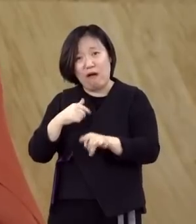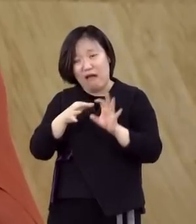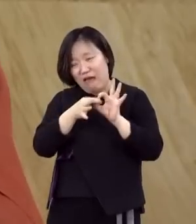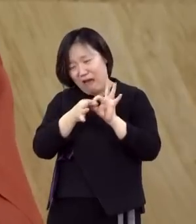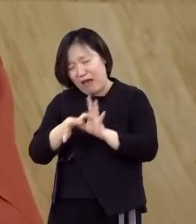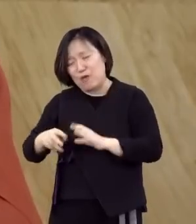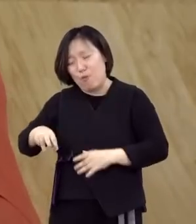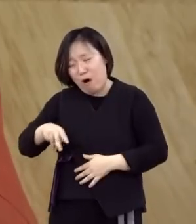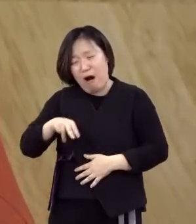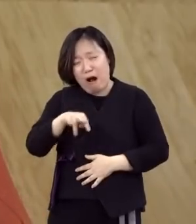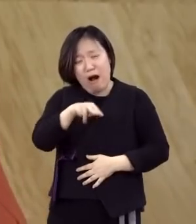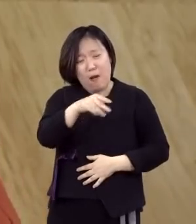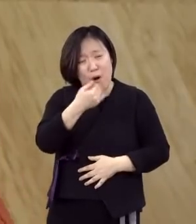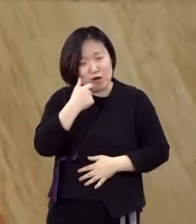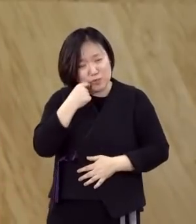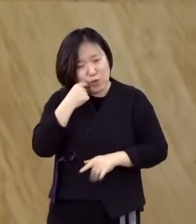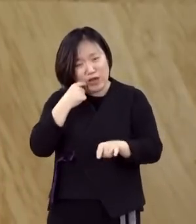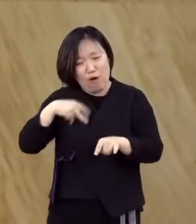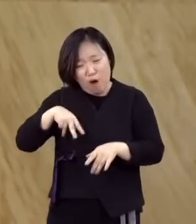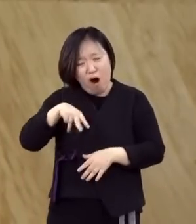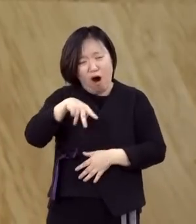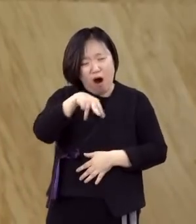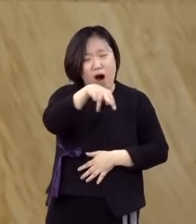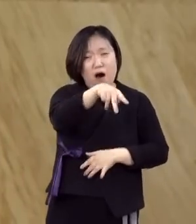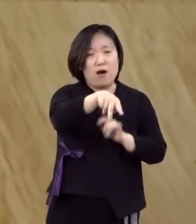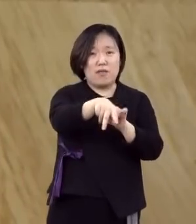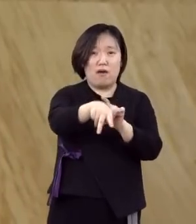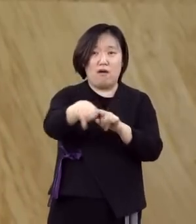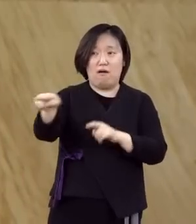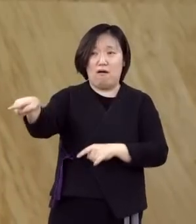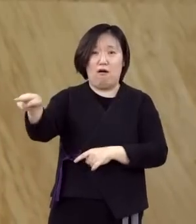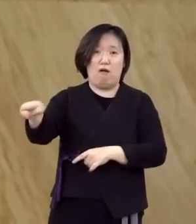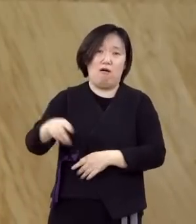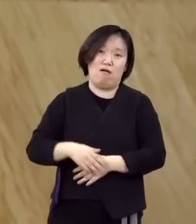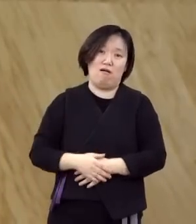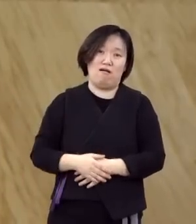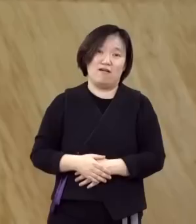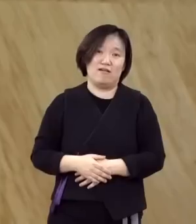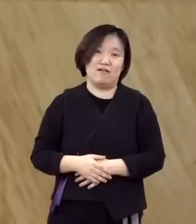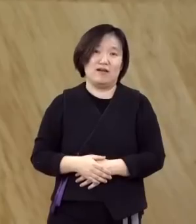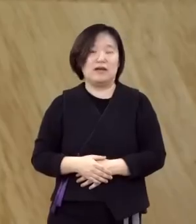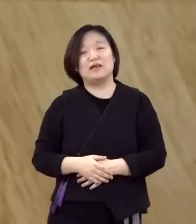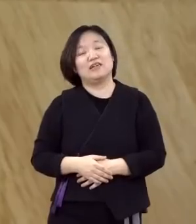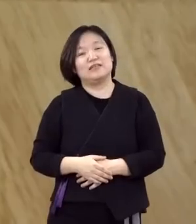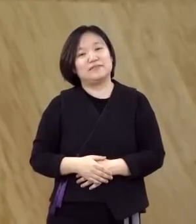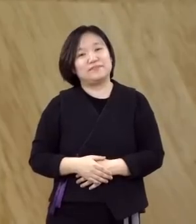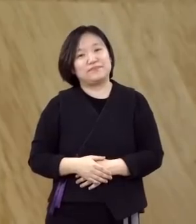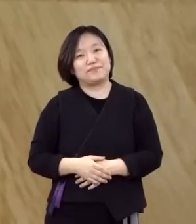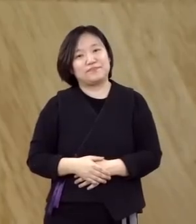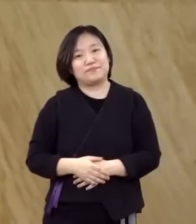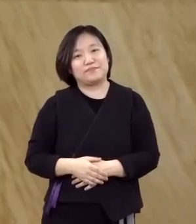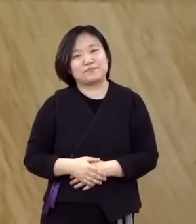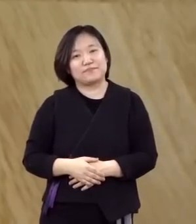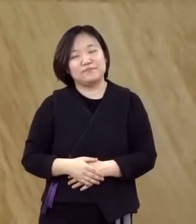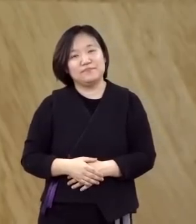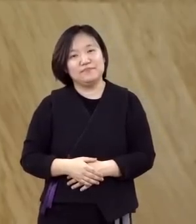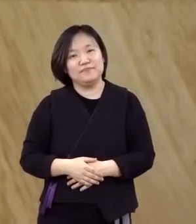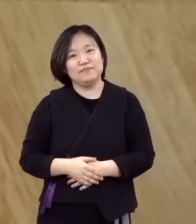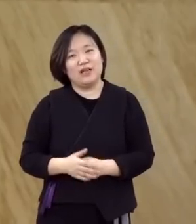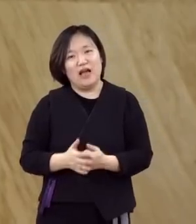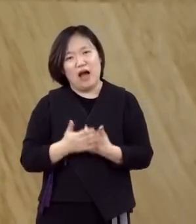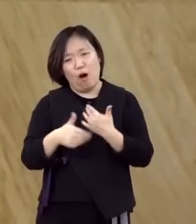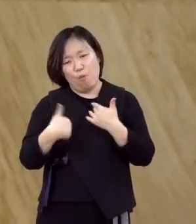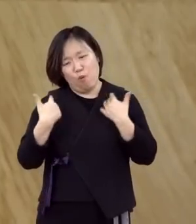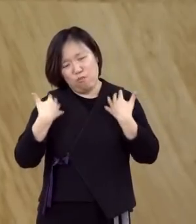그것만으로도정말 놀라운일입니다.그는극도로 지친